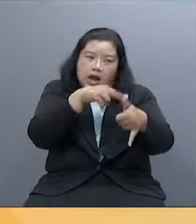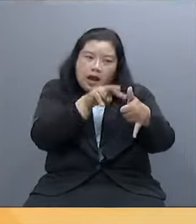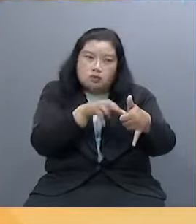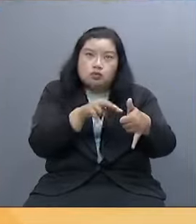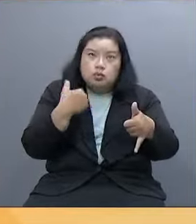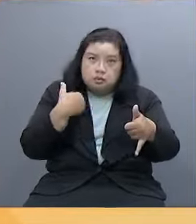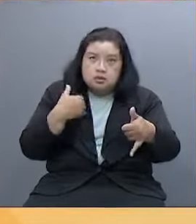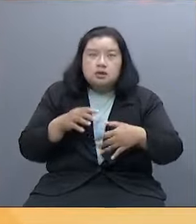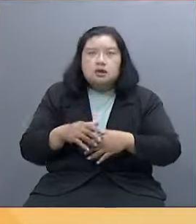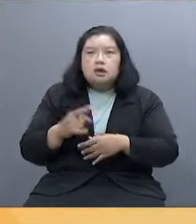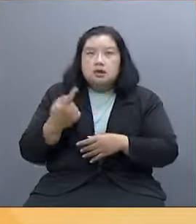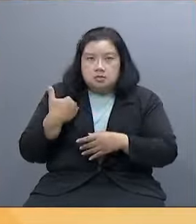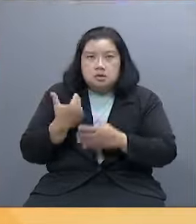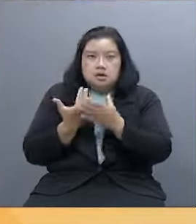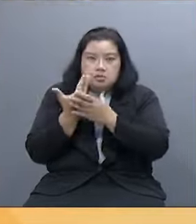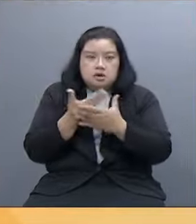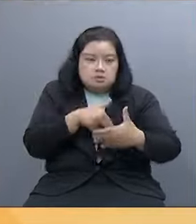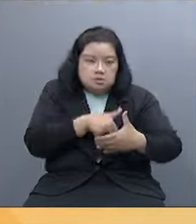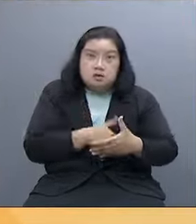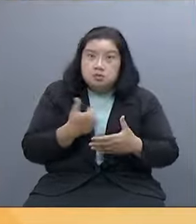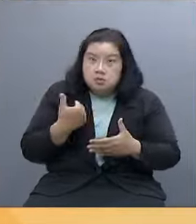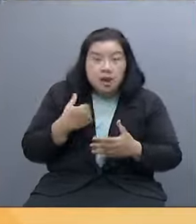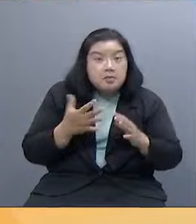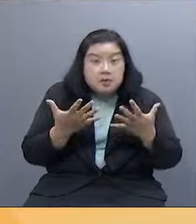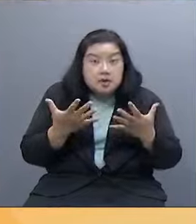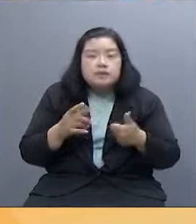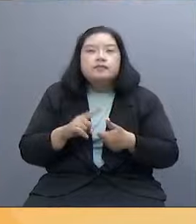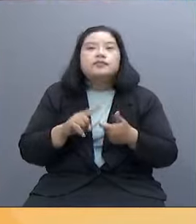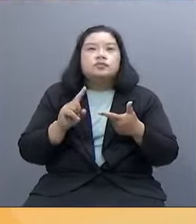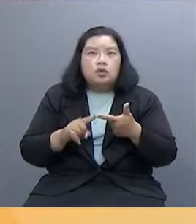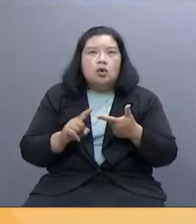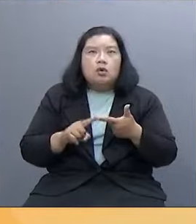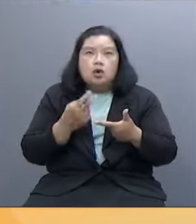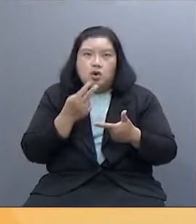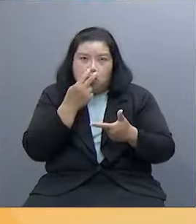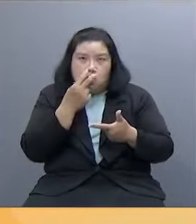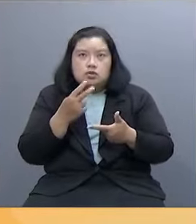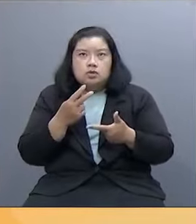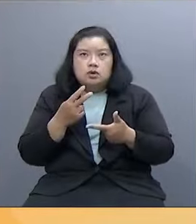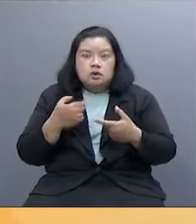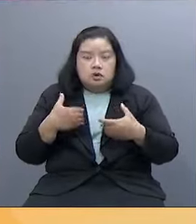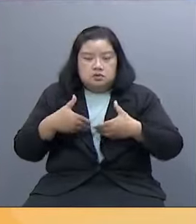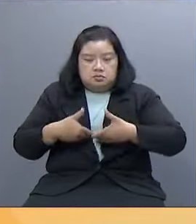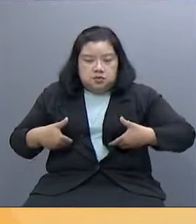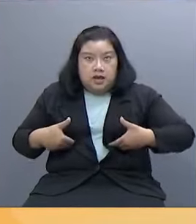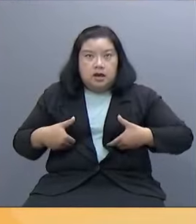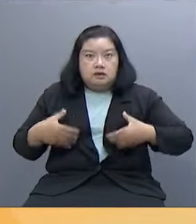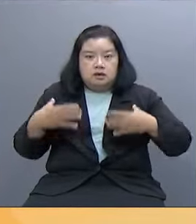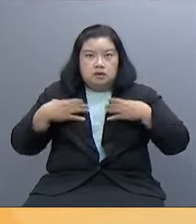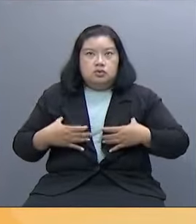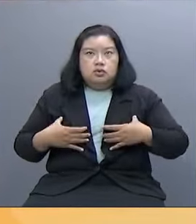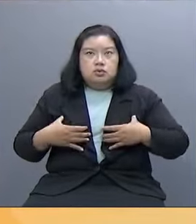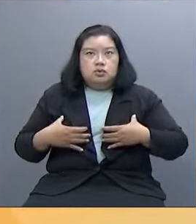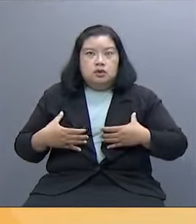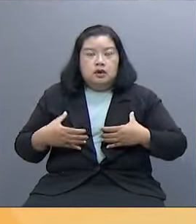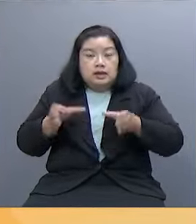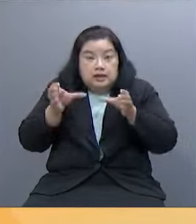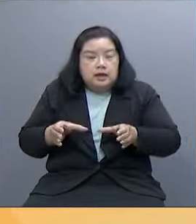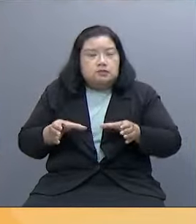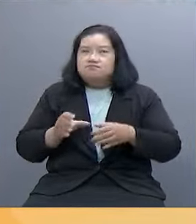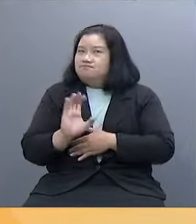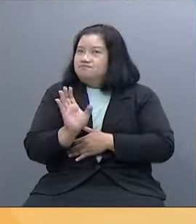เรื่องของอาวุธต่างๆไหมไม่มีอาวุธใช่ไหมจำกัดเรื่องของความสั้นด้วยนะคะไม่ใช่สั้นแบบใดแล้วจะสามารถเข้าไปเ